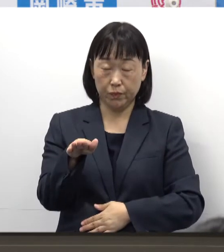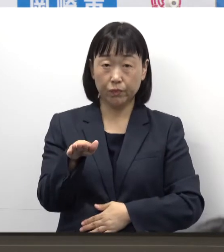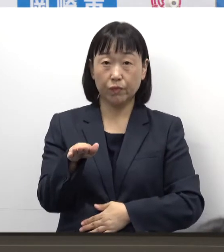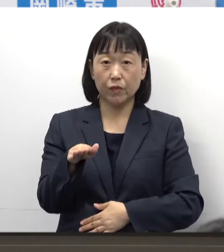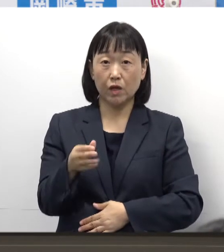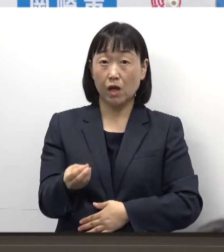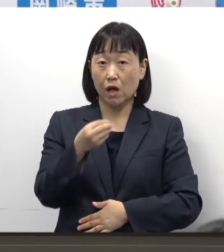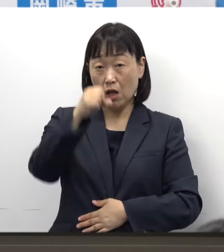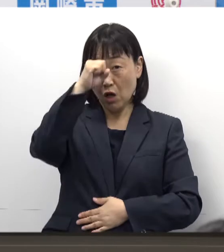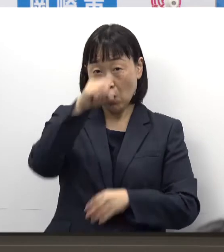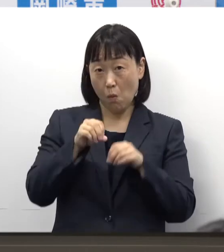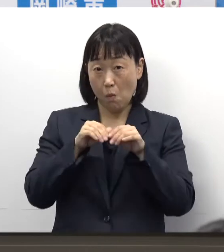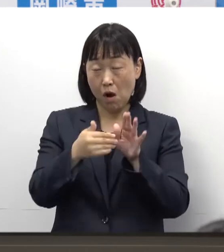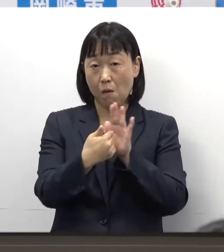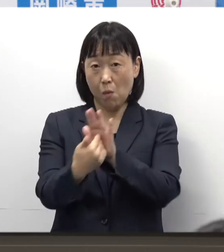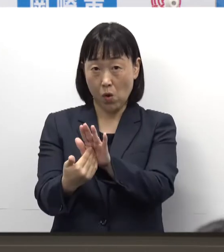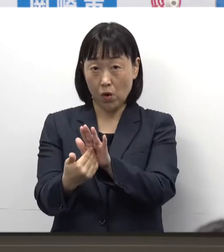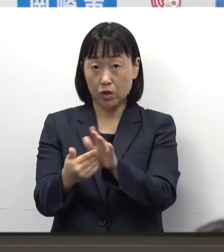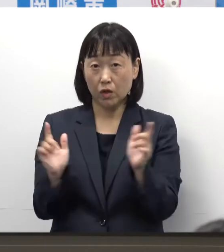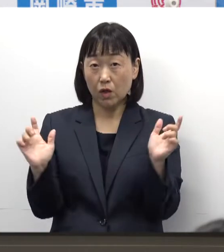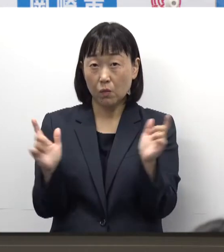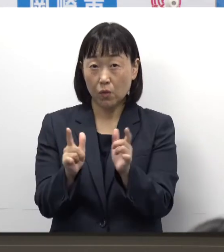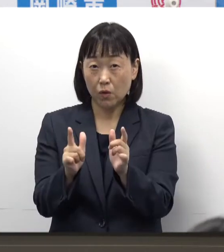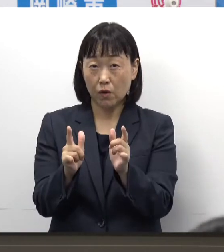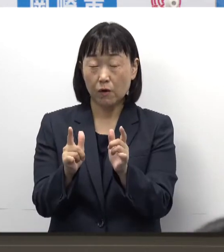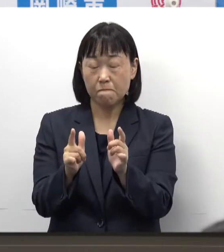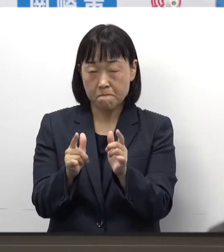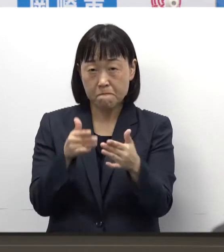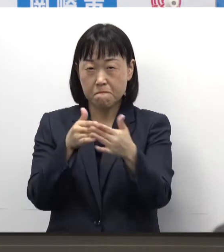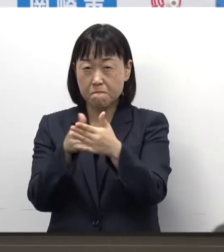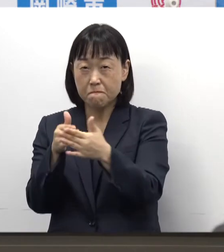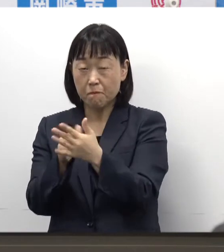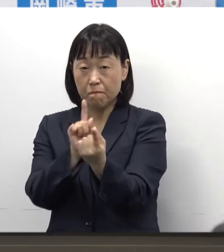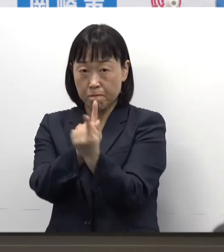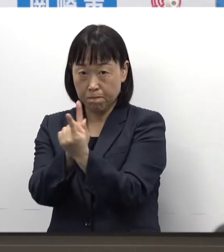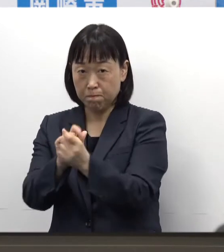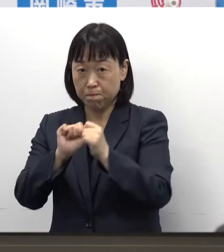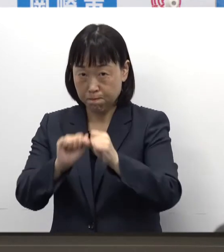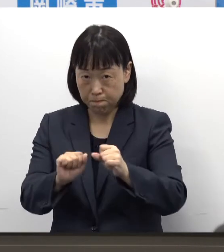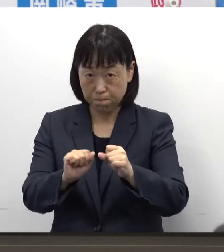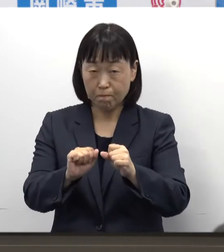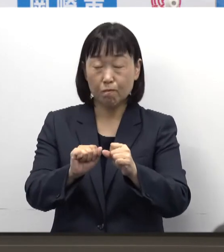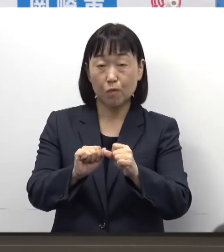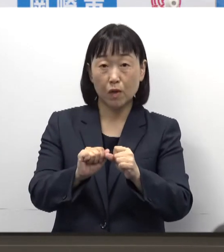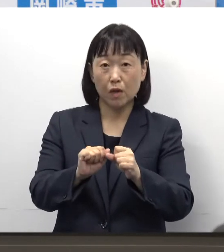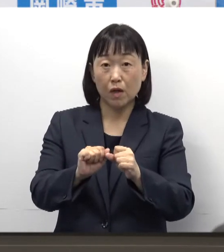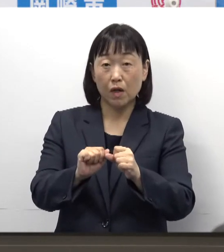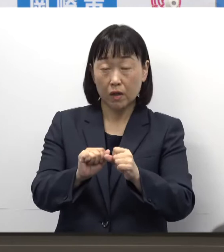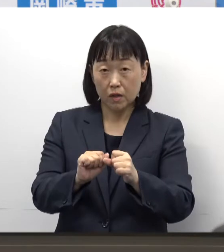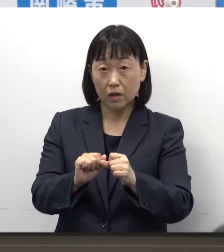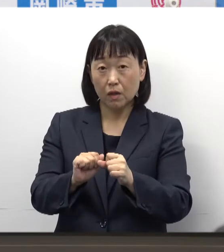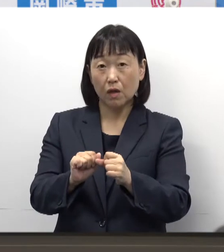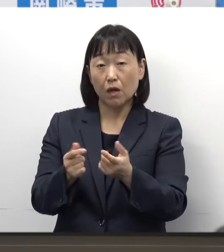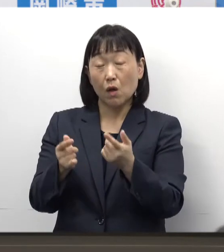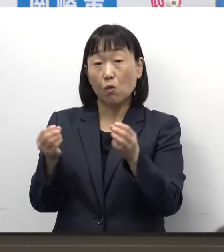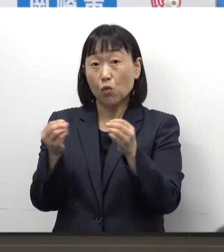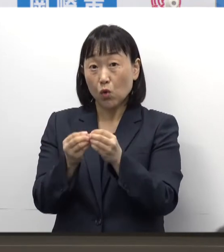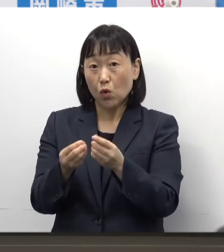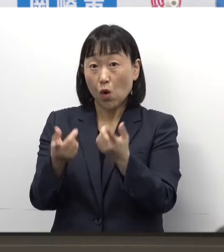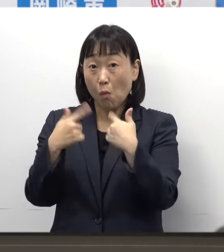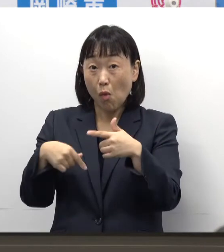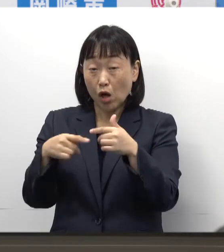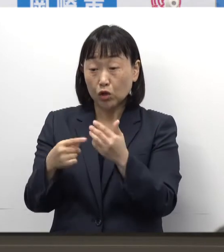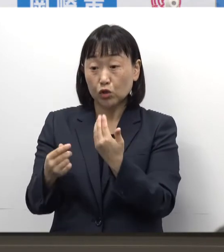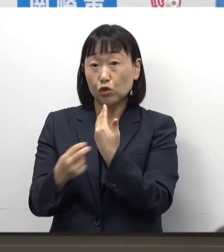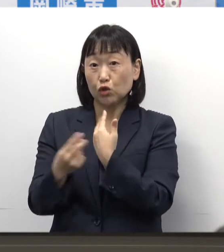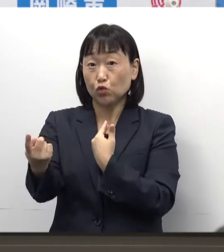感染症の拡大防止収束という大きな問題に立ち向かい合わせて欠かすことのできない通常診療にもあたっ